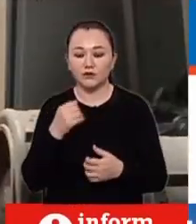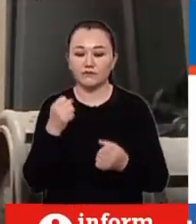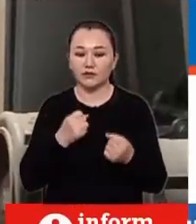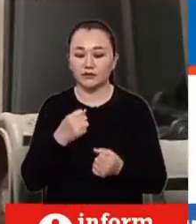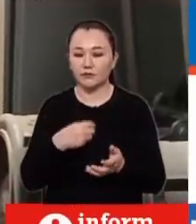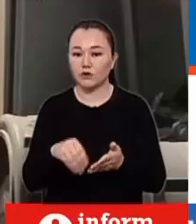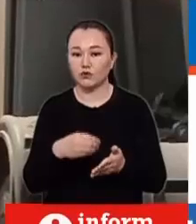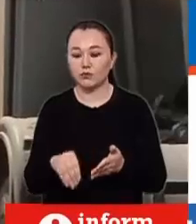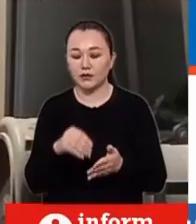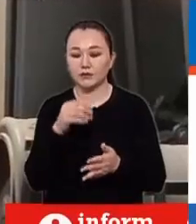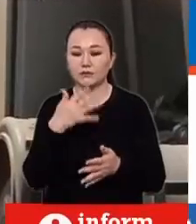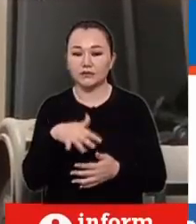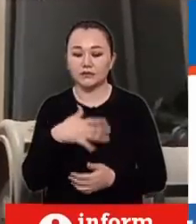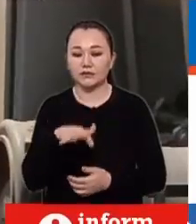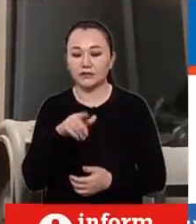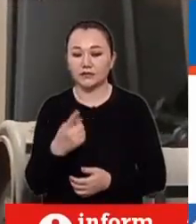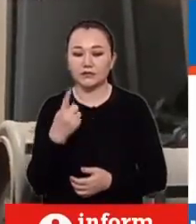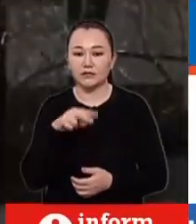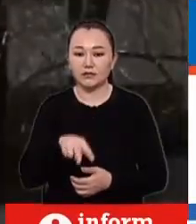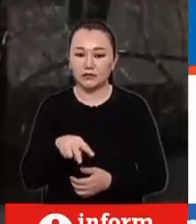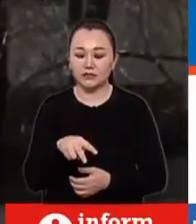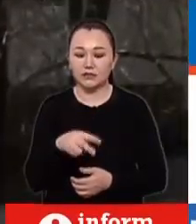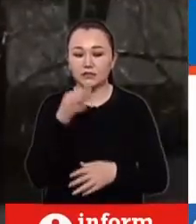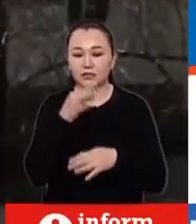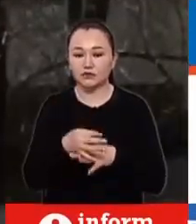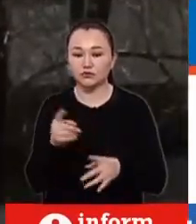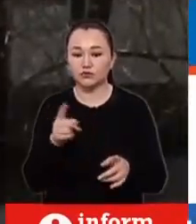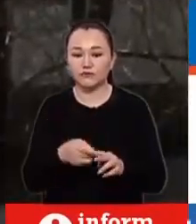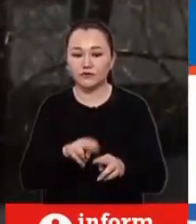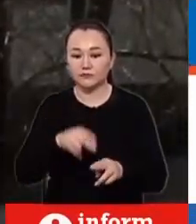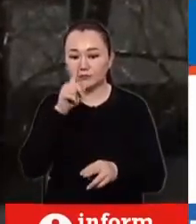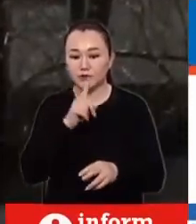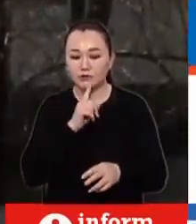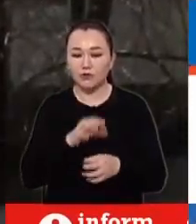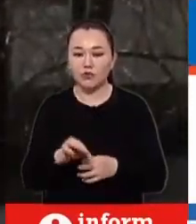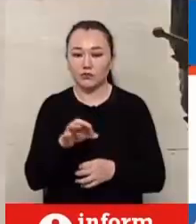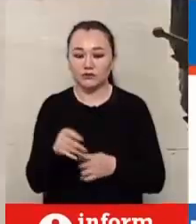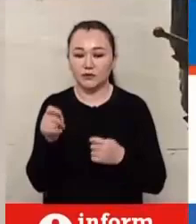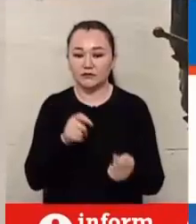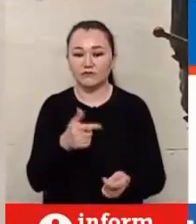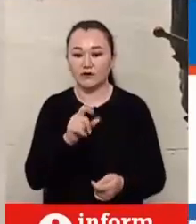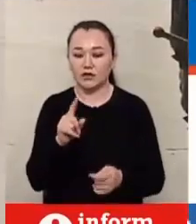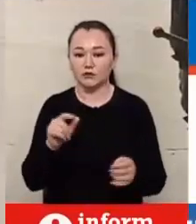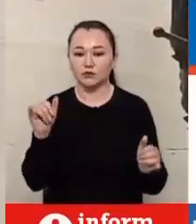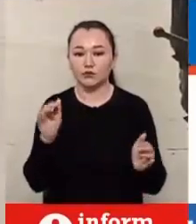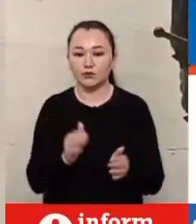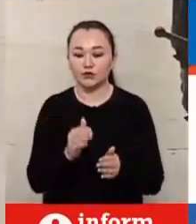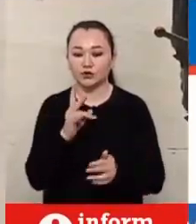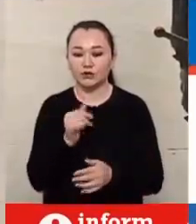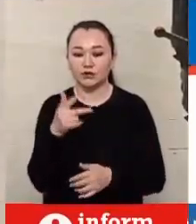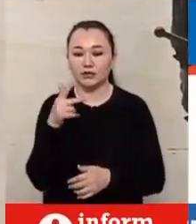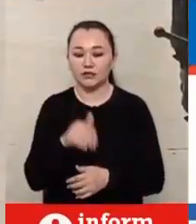водители покупают по 50 тенге за литр отмечу что в этом месяце в область поставки газа уменьшили на